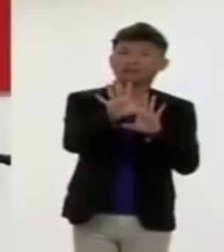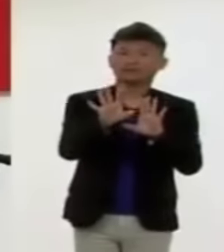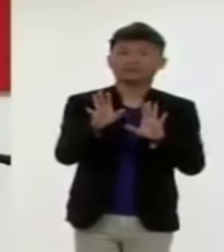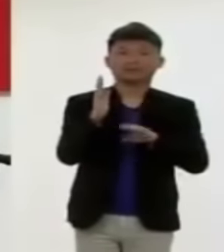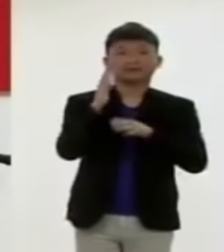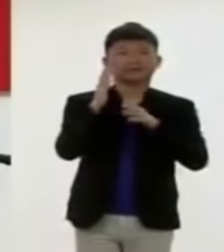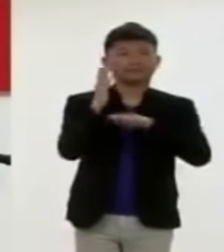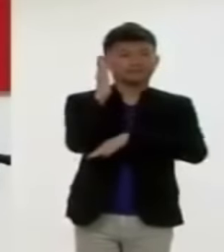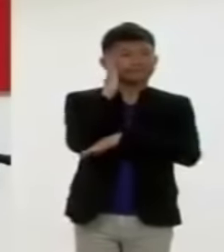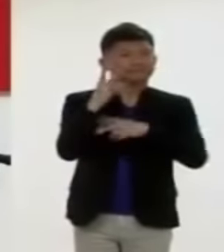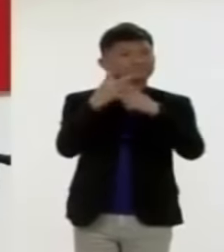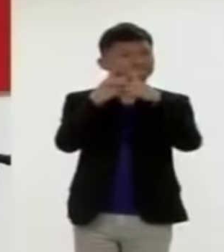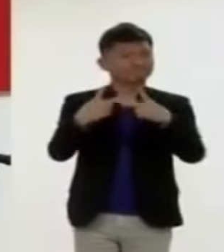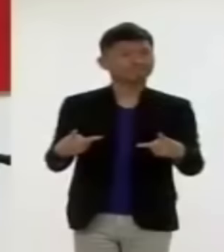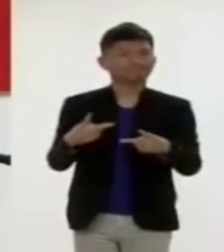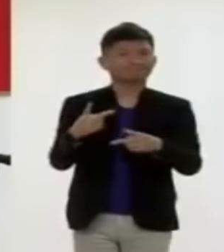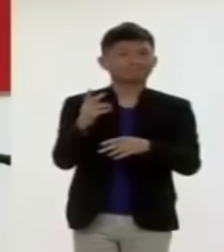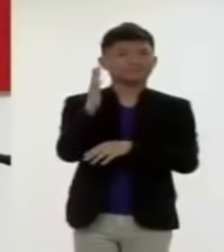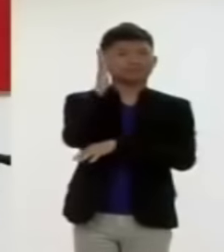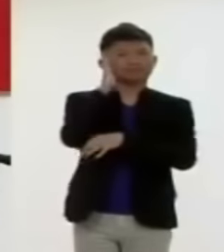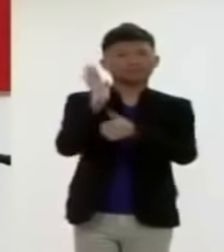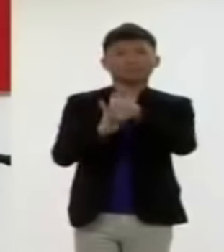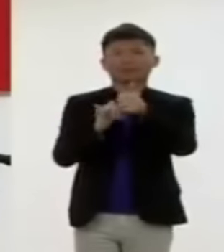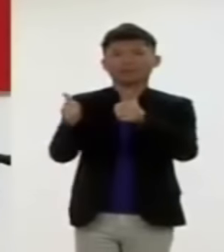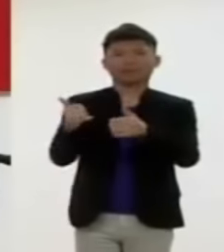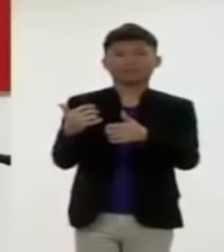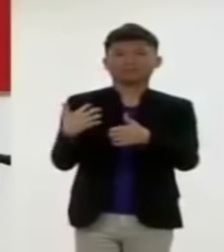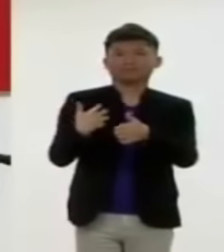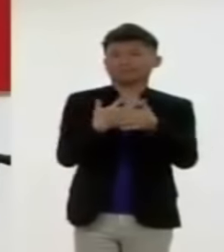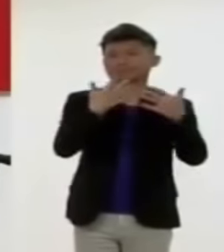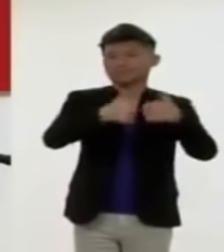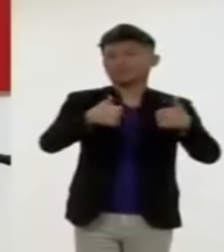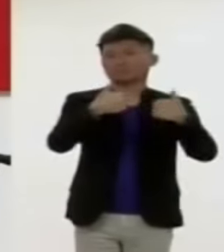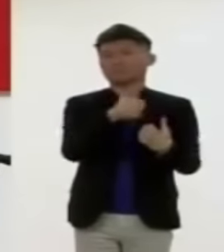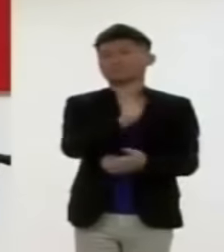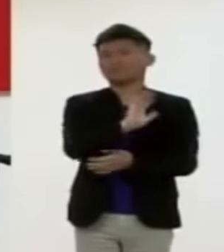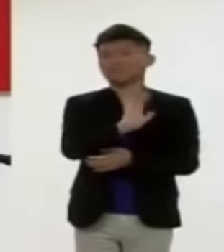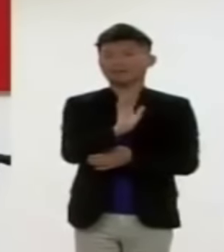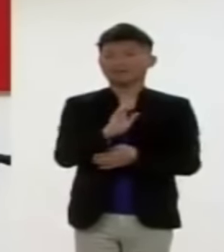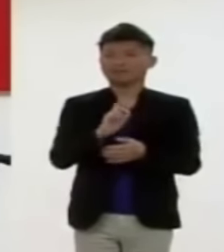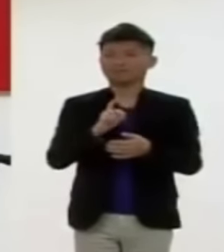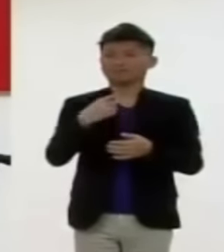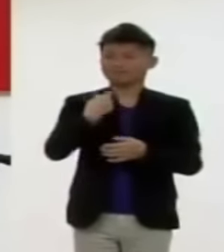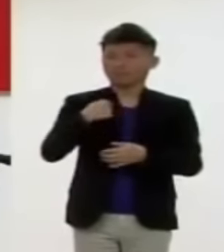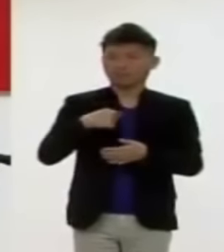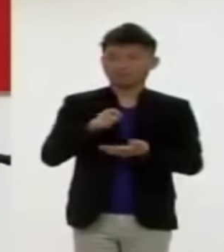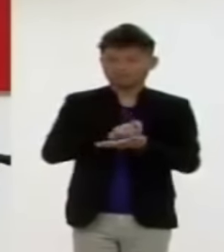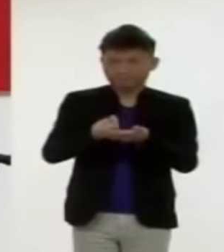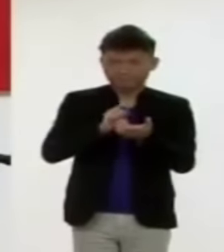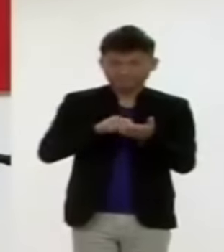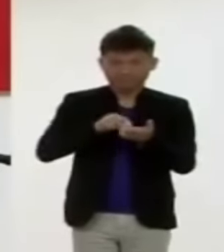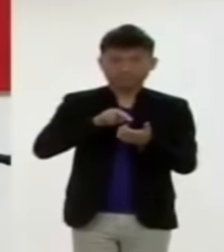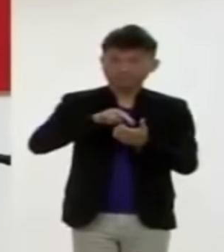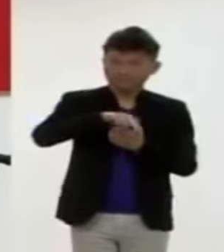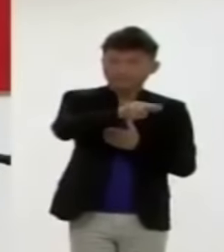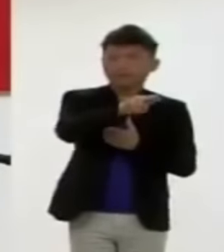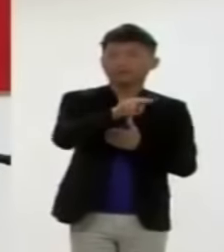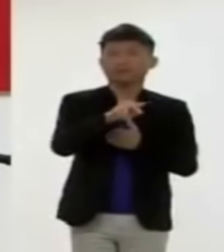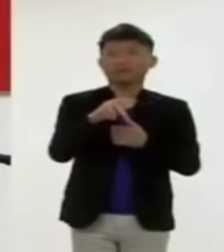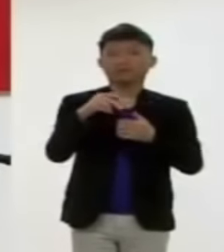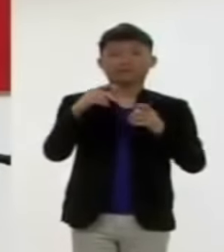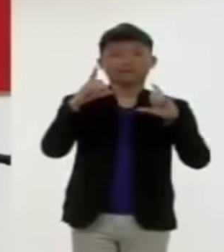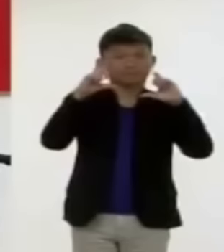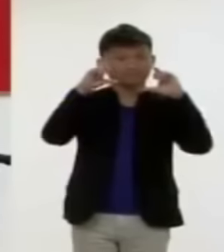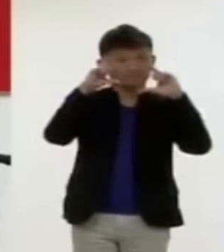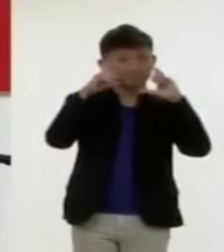客省府委员不要再给他们机会了。我后来也写了一个讯息给张大哥说，你那张图可不可以给